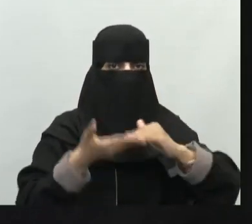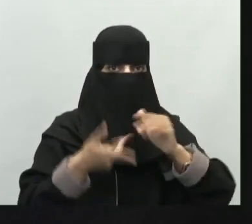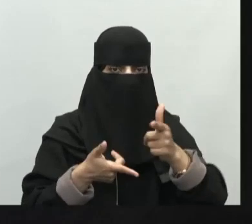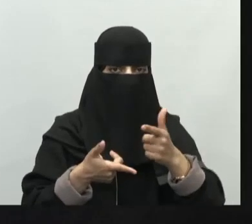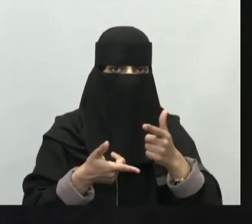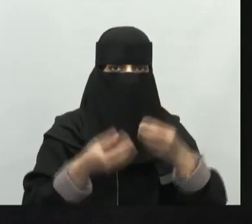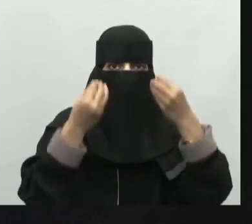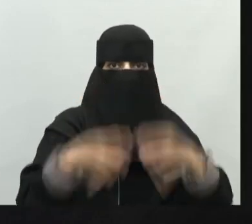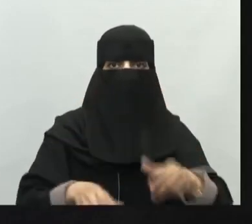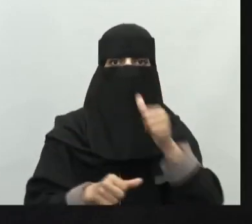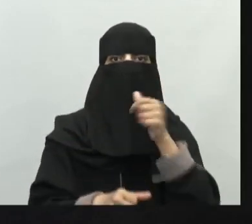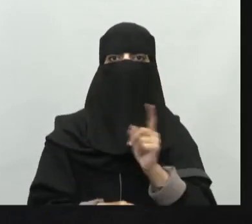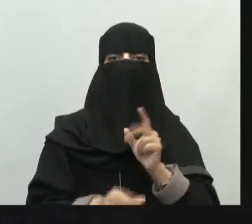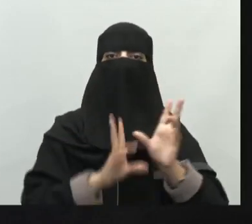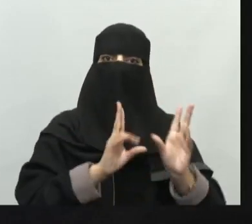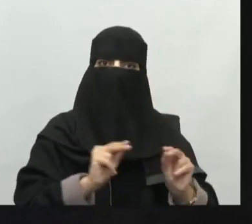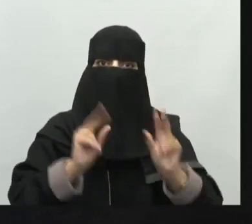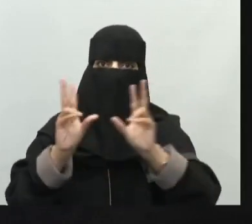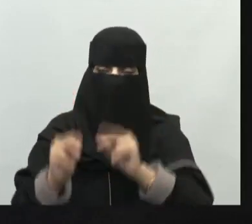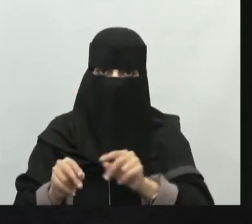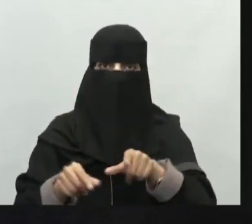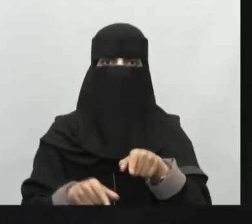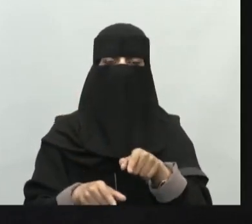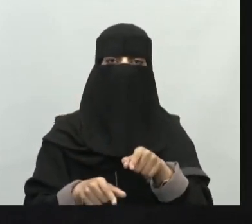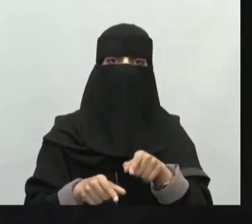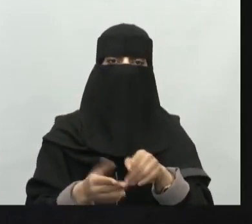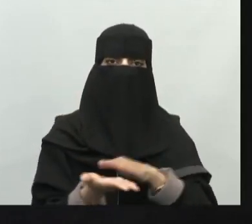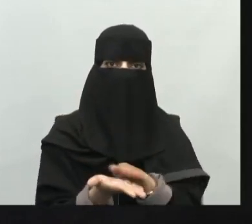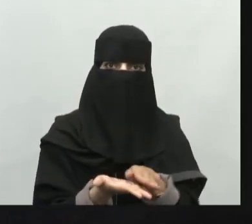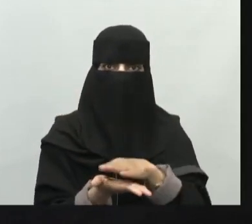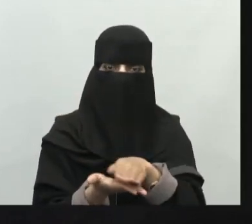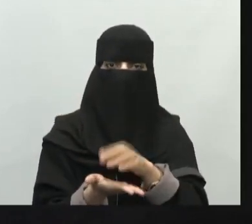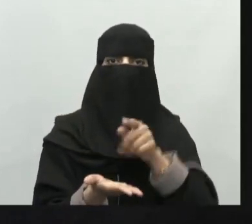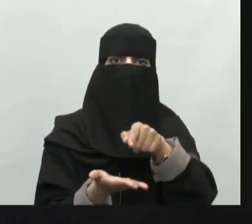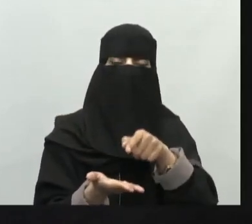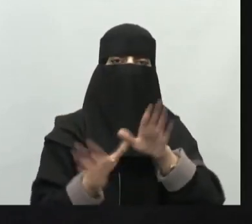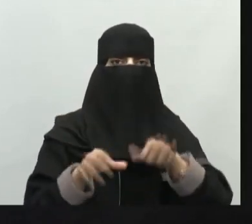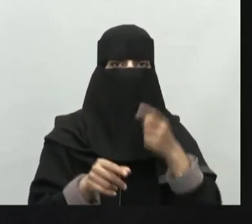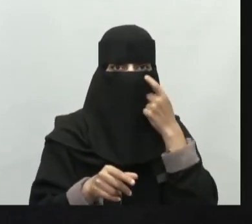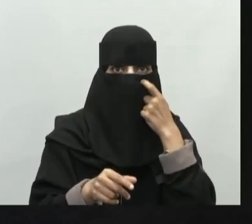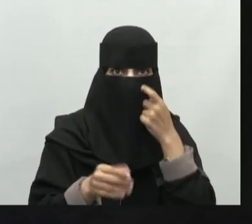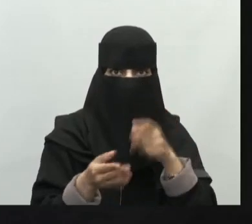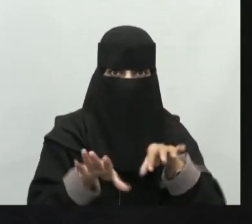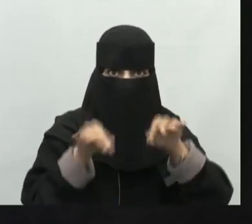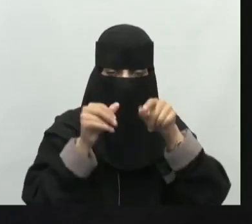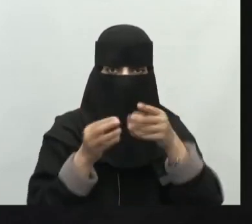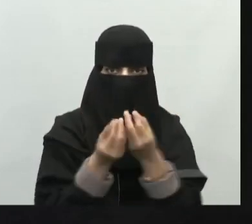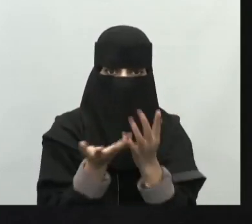فقدان الماء كذلك الزواحف تعيش في الصحراء فلذلك